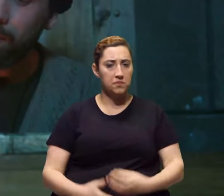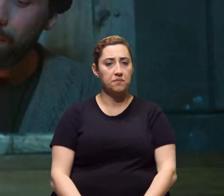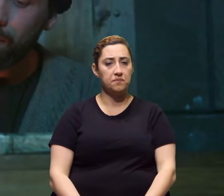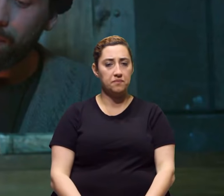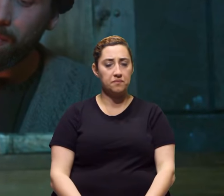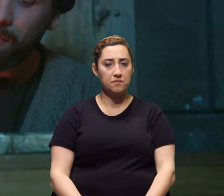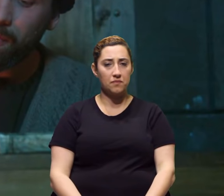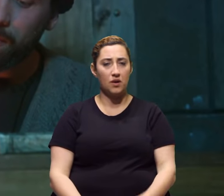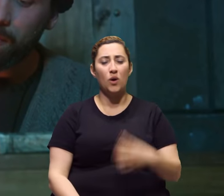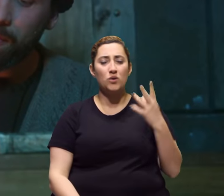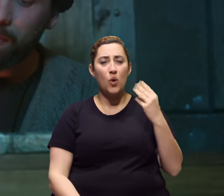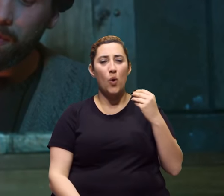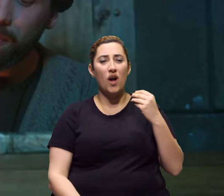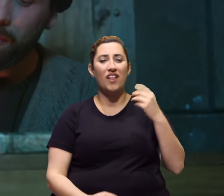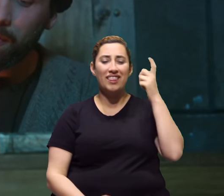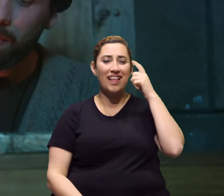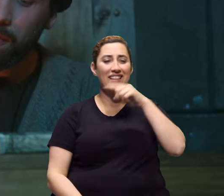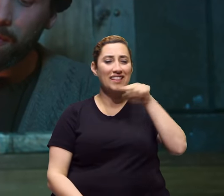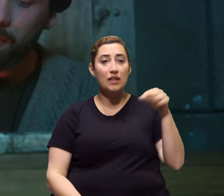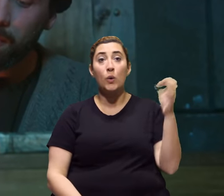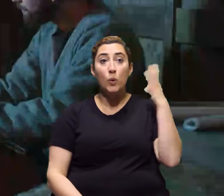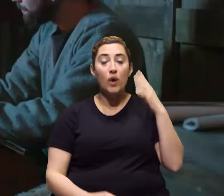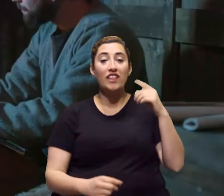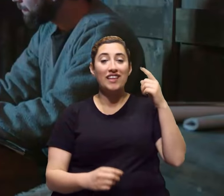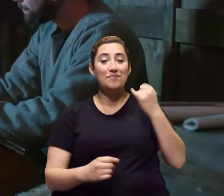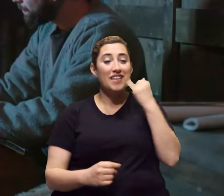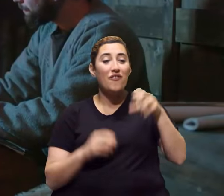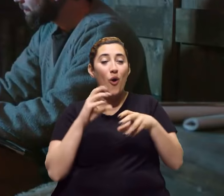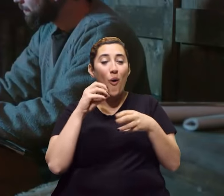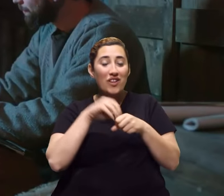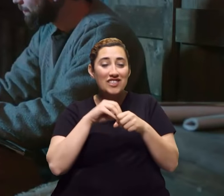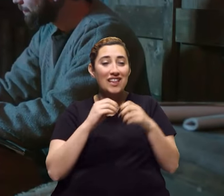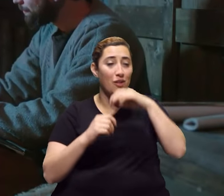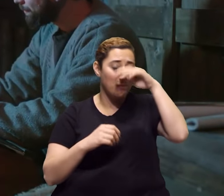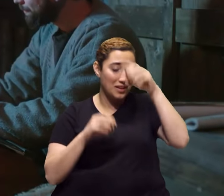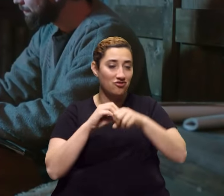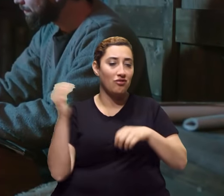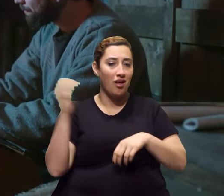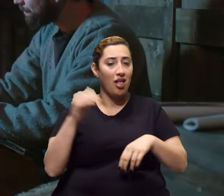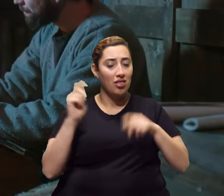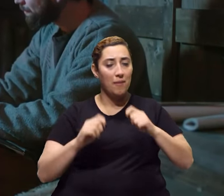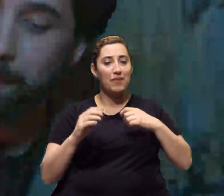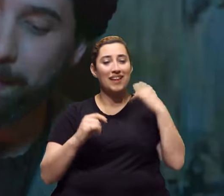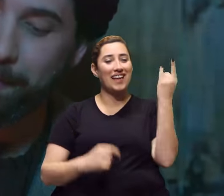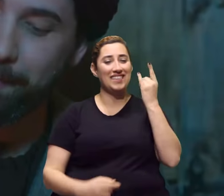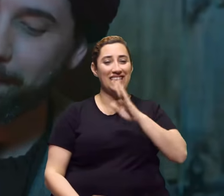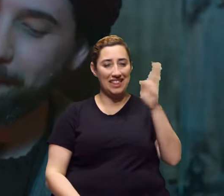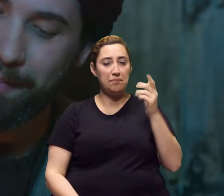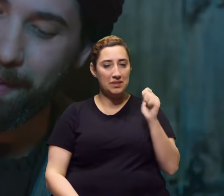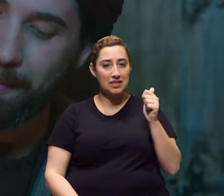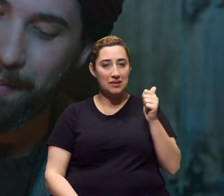başında yazıyor. Pek çok tanışanı dahi işiteni ziyaretine varıp elini öpmek için geldiler. Gezintiye çıkan